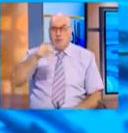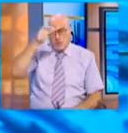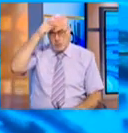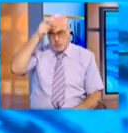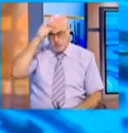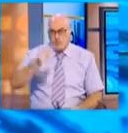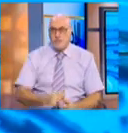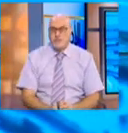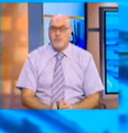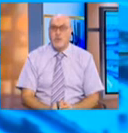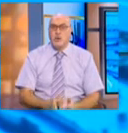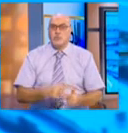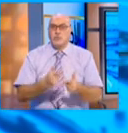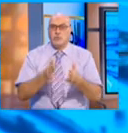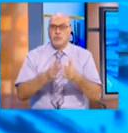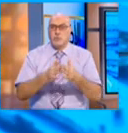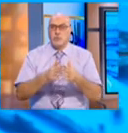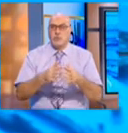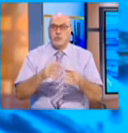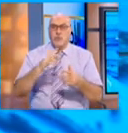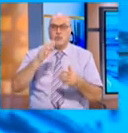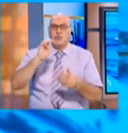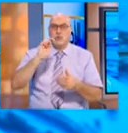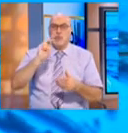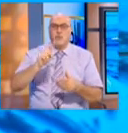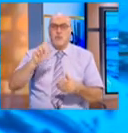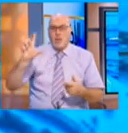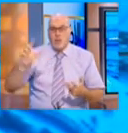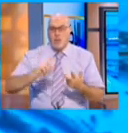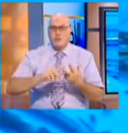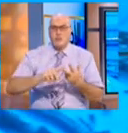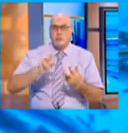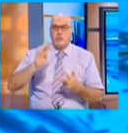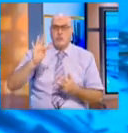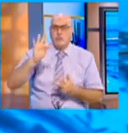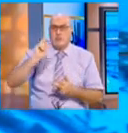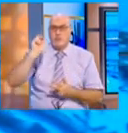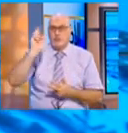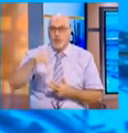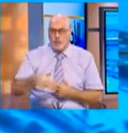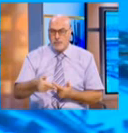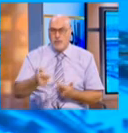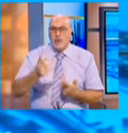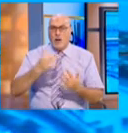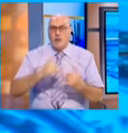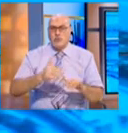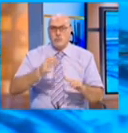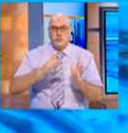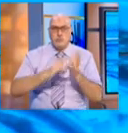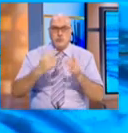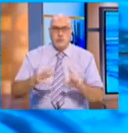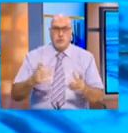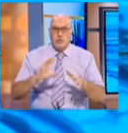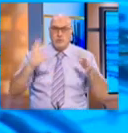التونسي، والطلب على زيادة كميات غاز البترول المسال وغاز البوتان، وفحص الجانب الجزائري لإجراءات